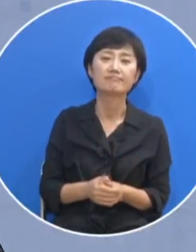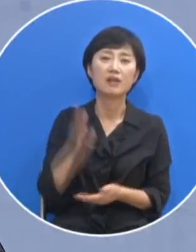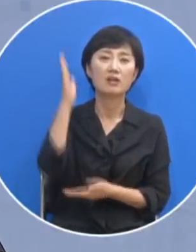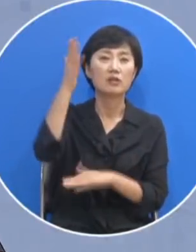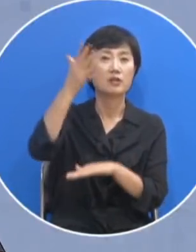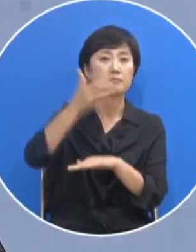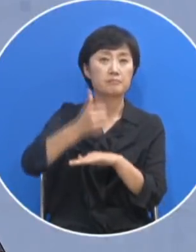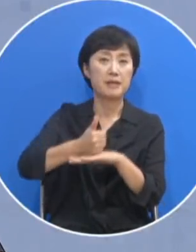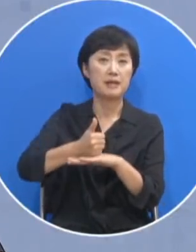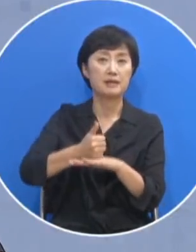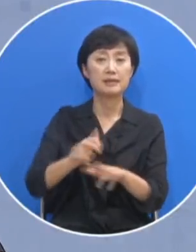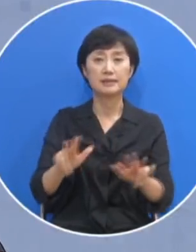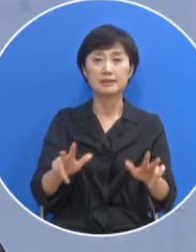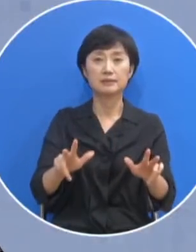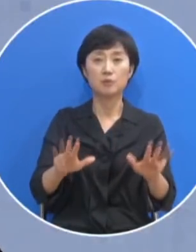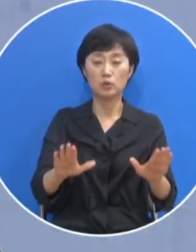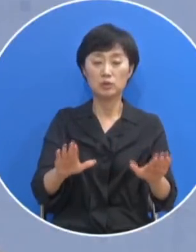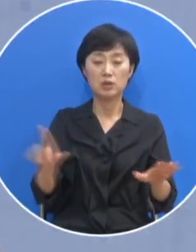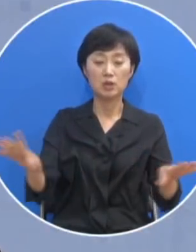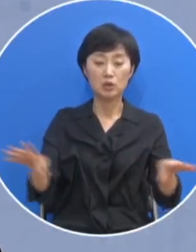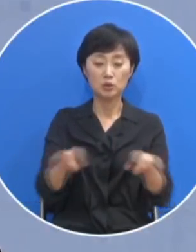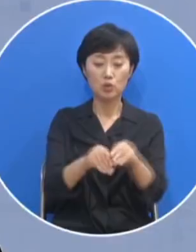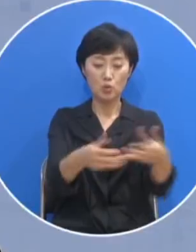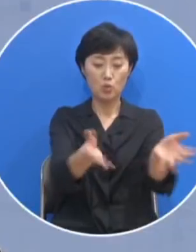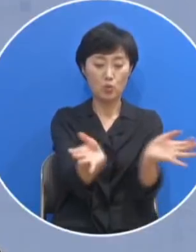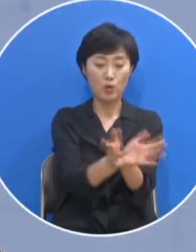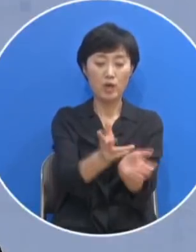캄 테크 지금 총회 주 일인데